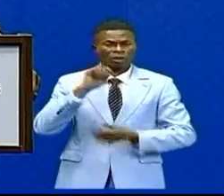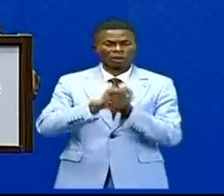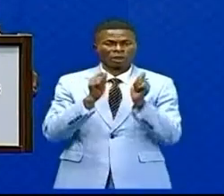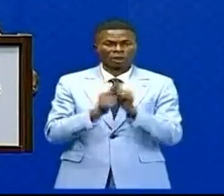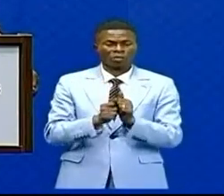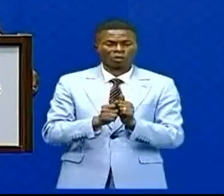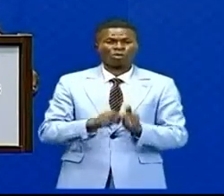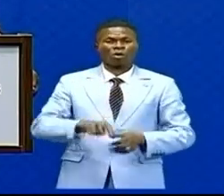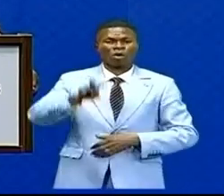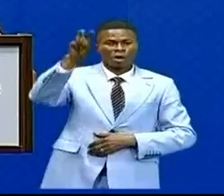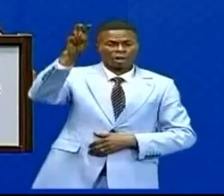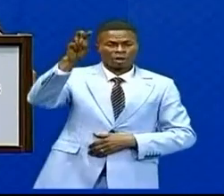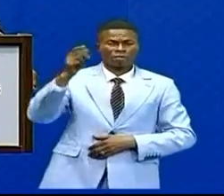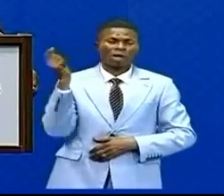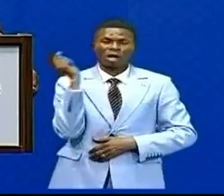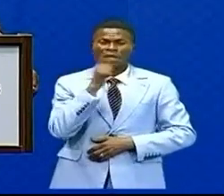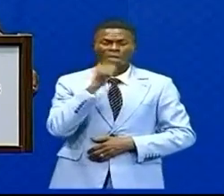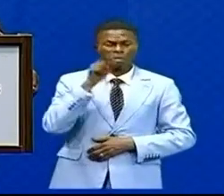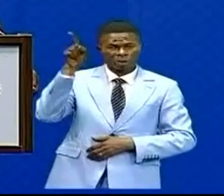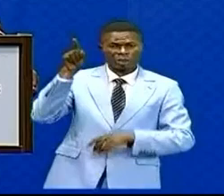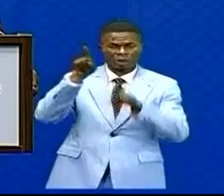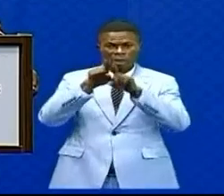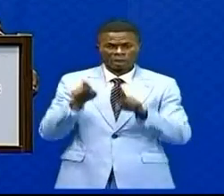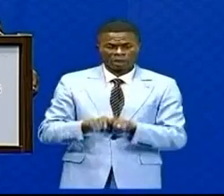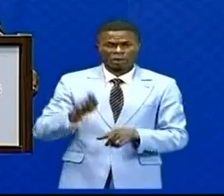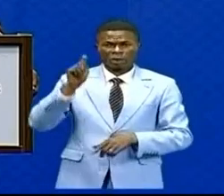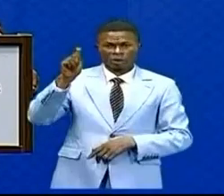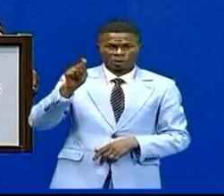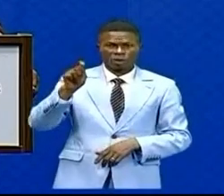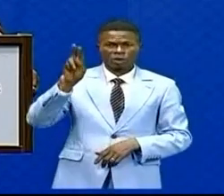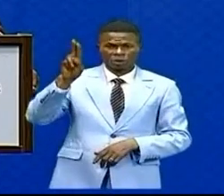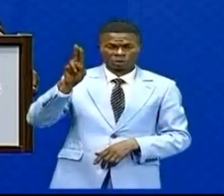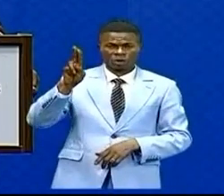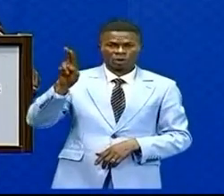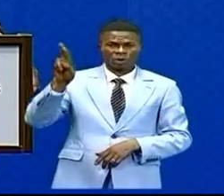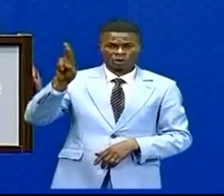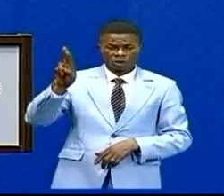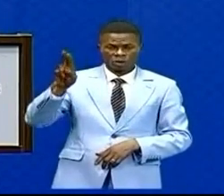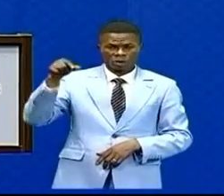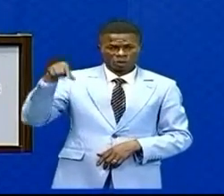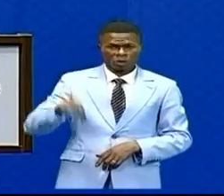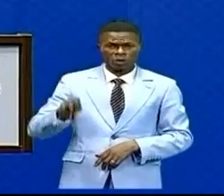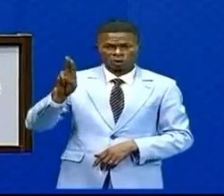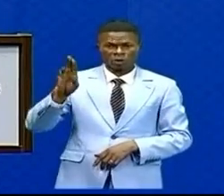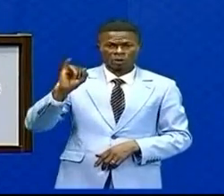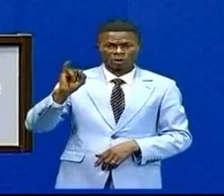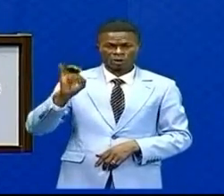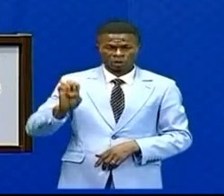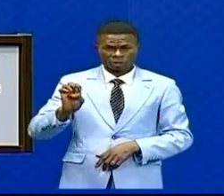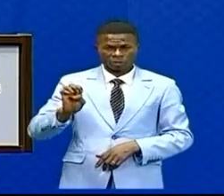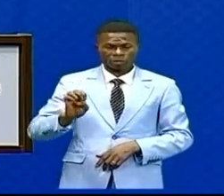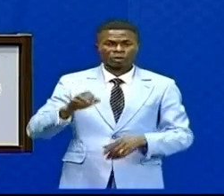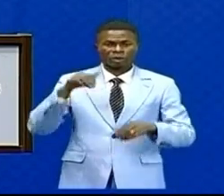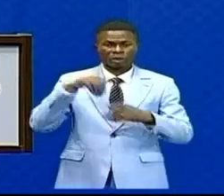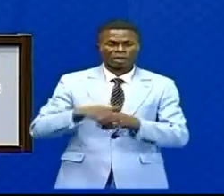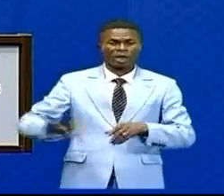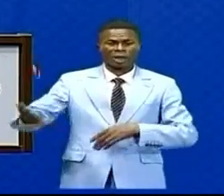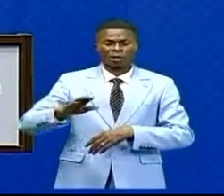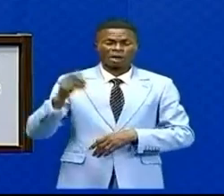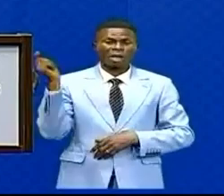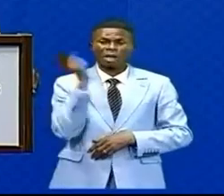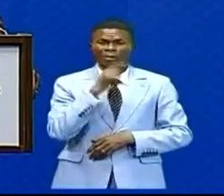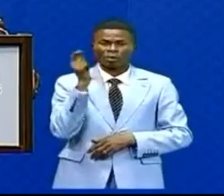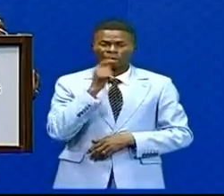qu'il a effectués à Marrakech, au Maroc, et à Istanbul, en Turquie. Au Maroc,